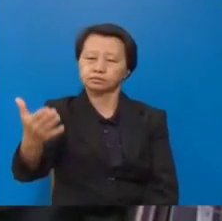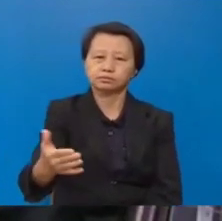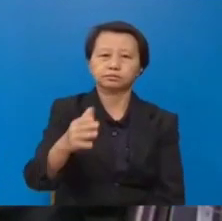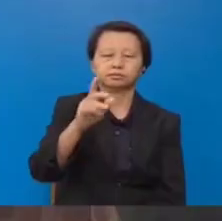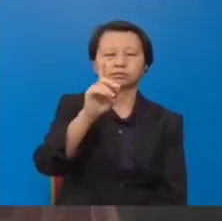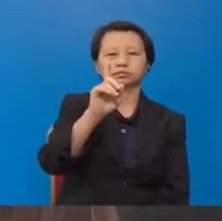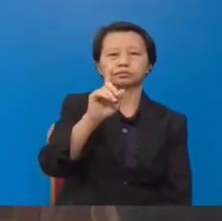imbalan Q